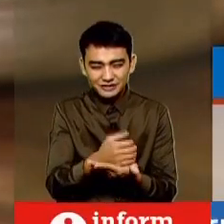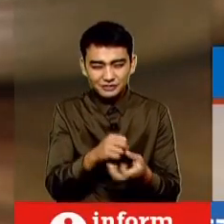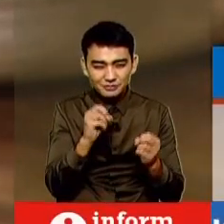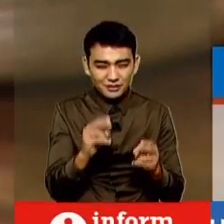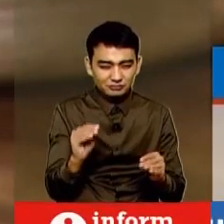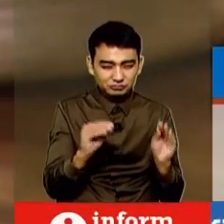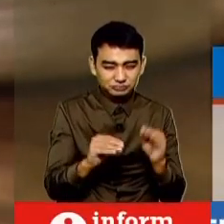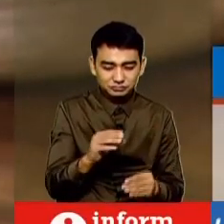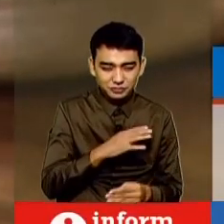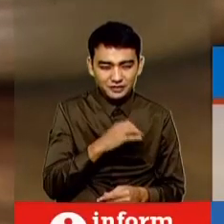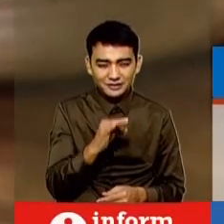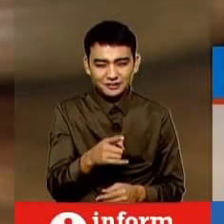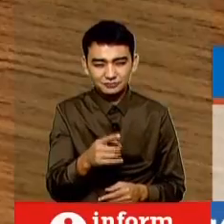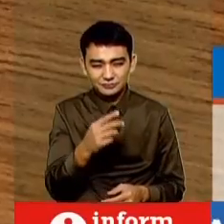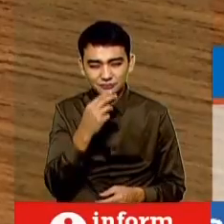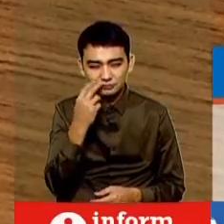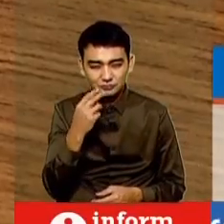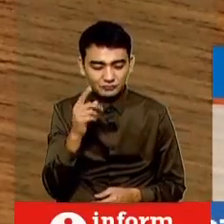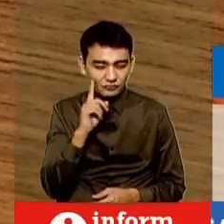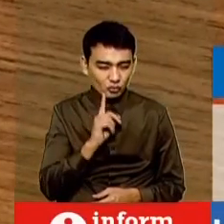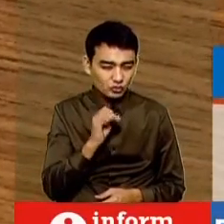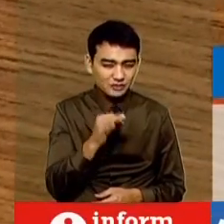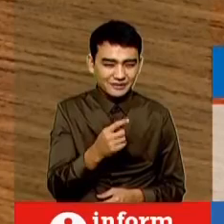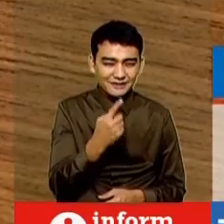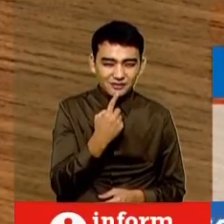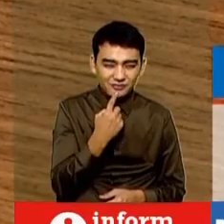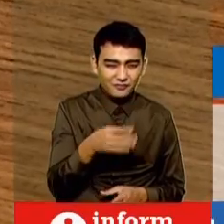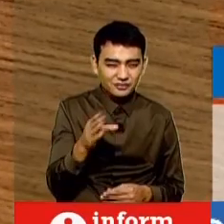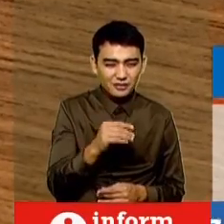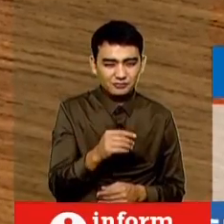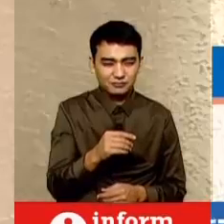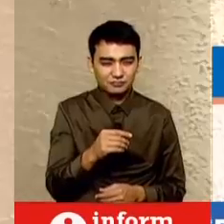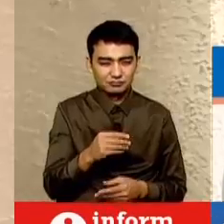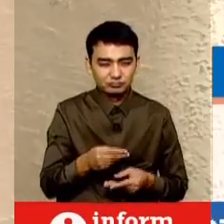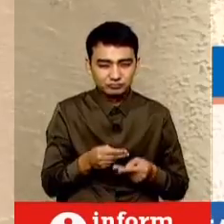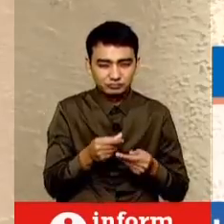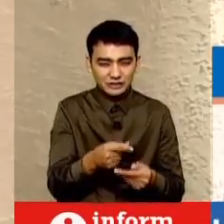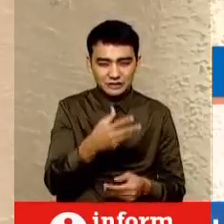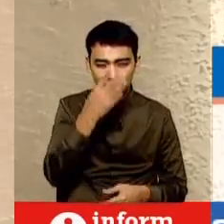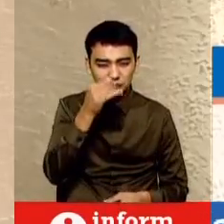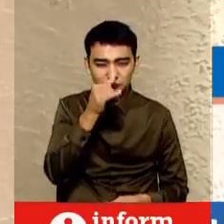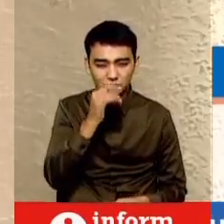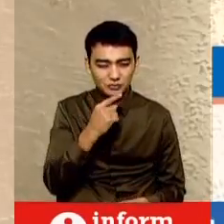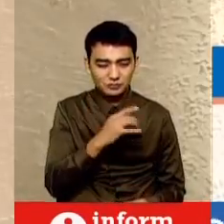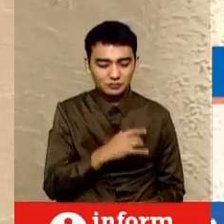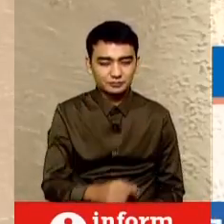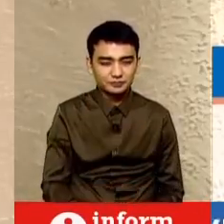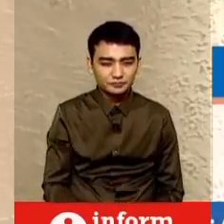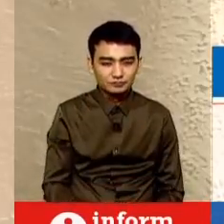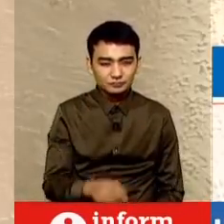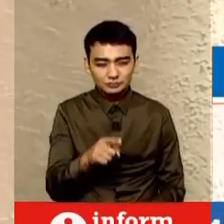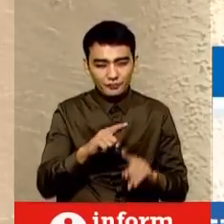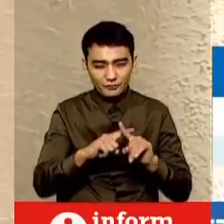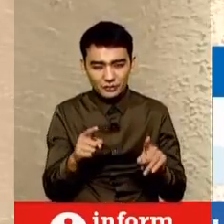қосылған. Осыған байланысты оның хош иісі мен балғын дәмі көпшілікке ұмытылмас әсер сыйлайды дейді. Мақсатым түсі